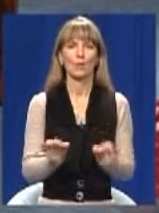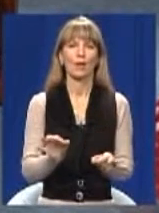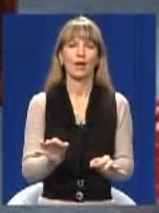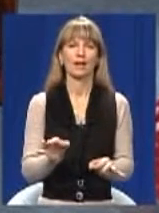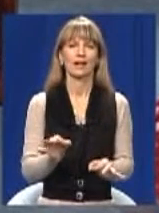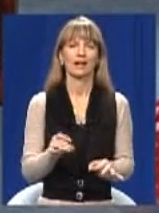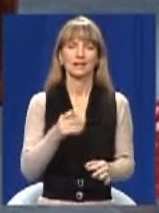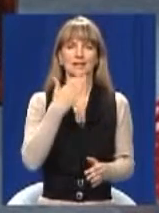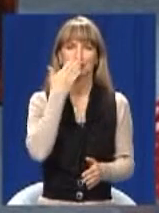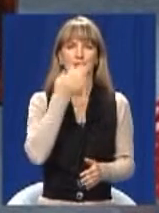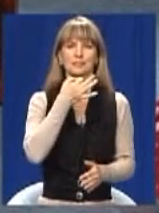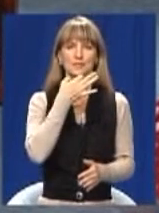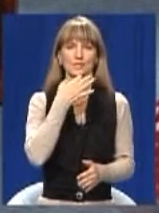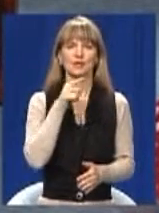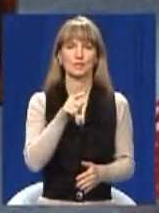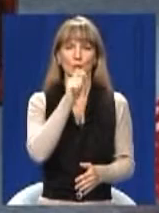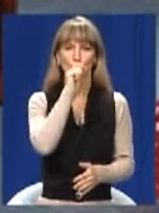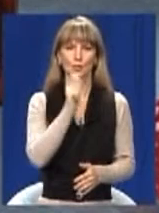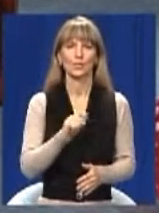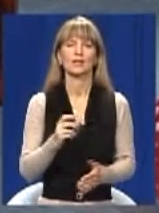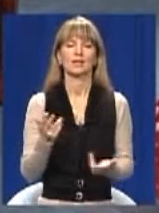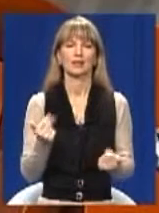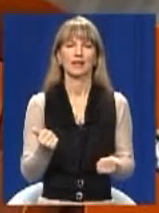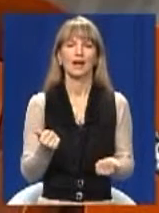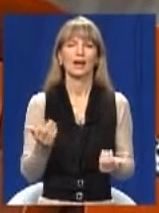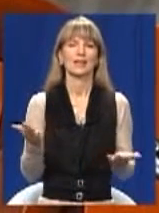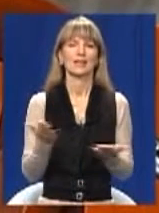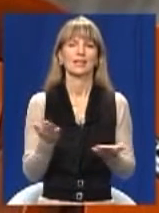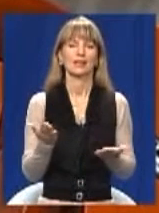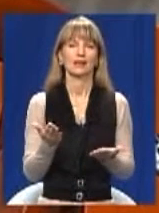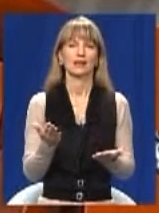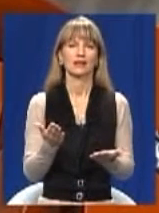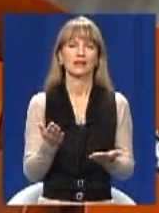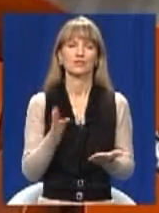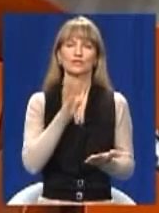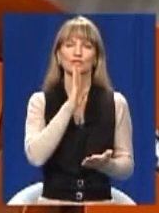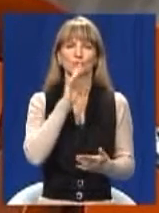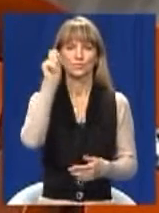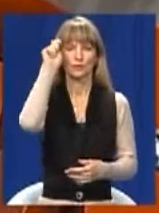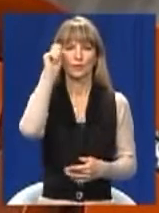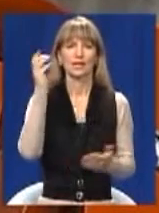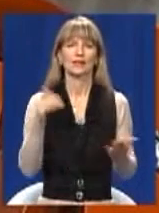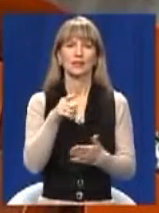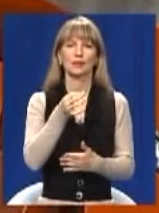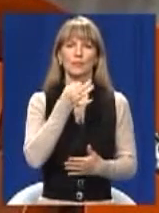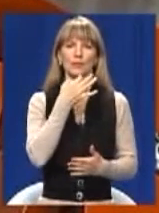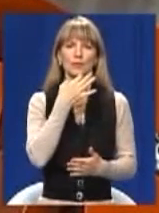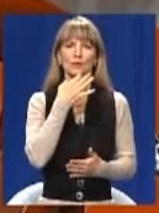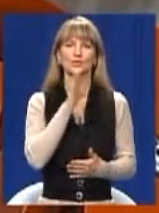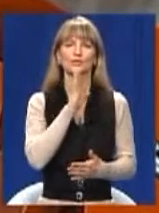взагалі запахи, подобаються тобі парфумів? Так. А які жіночі, чоловічі, які тобі